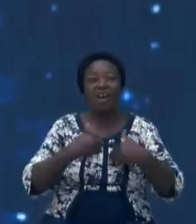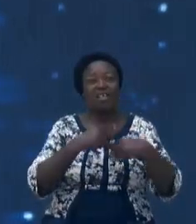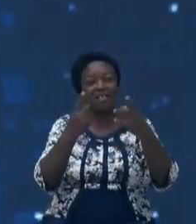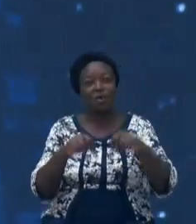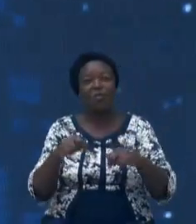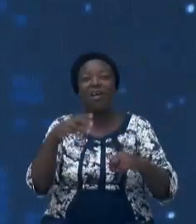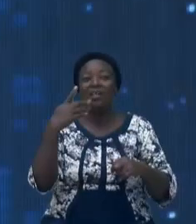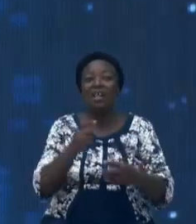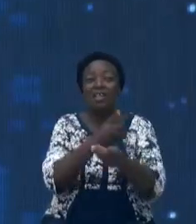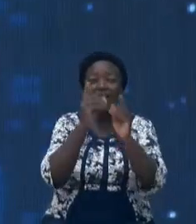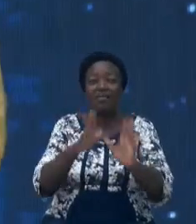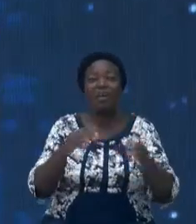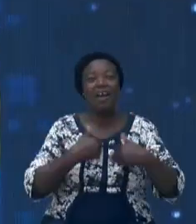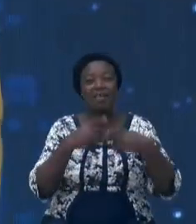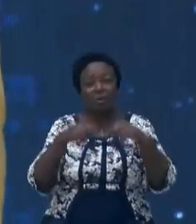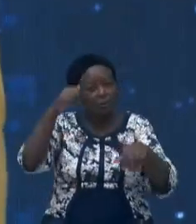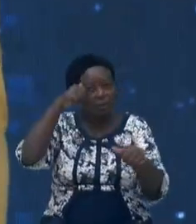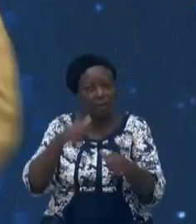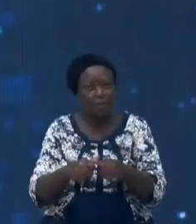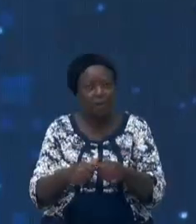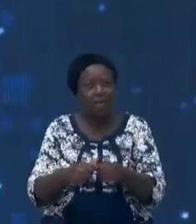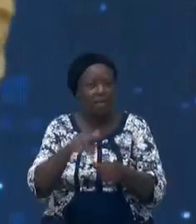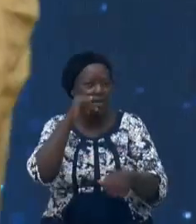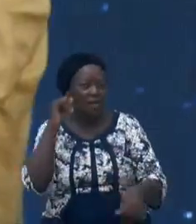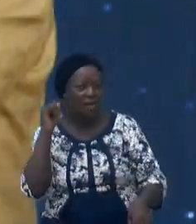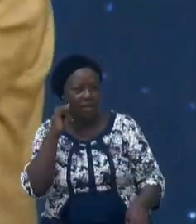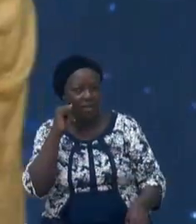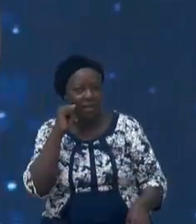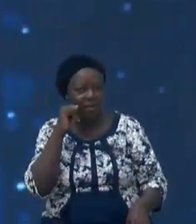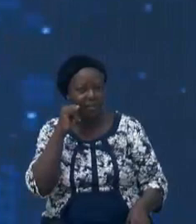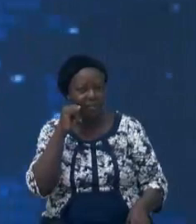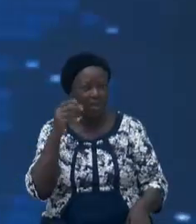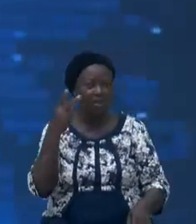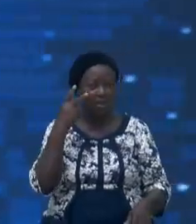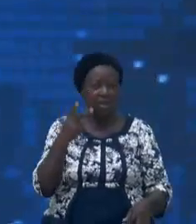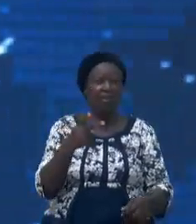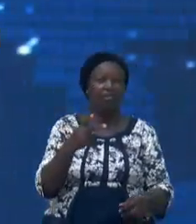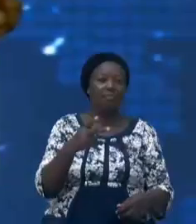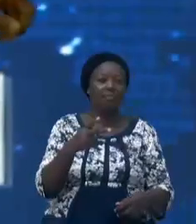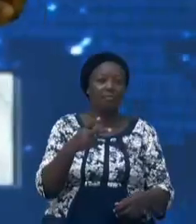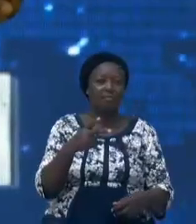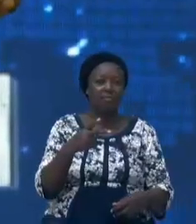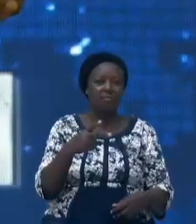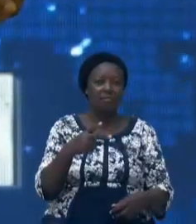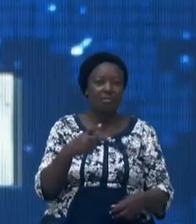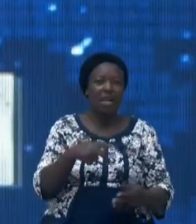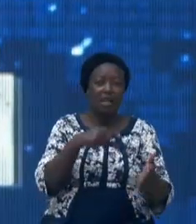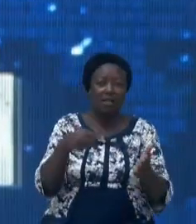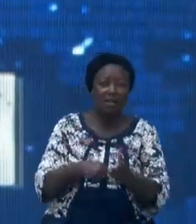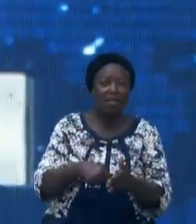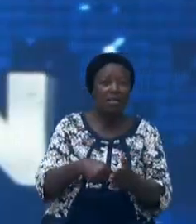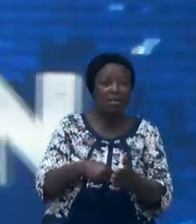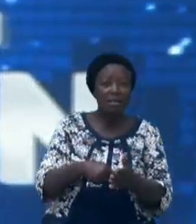le sauveur est venu le sait est venu le libérateur est venue rappeler vous y est